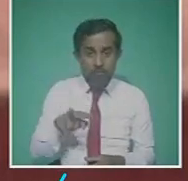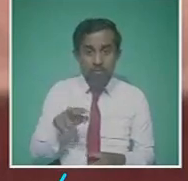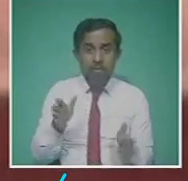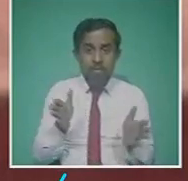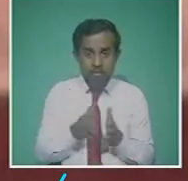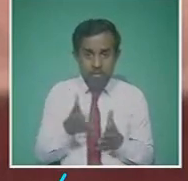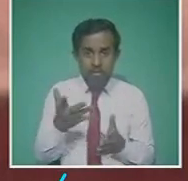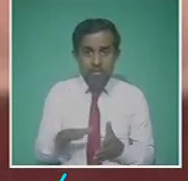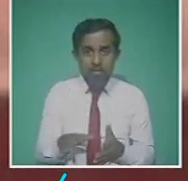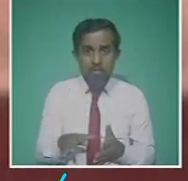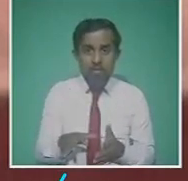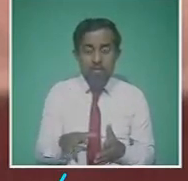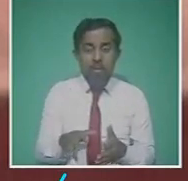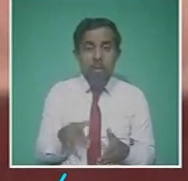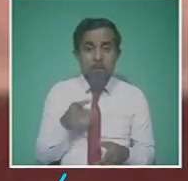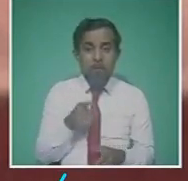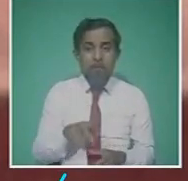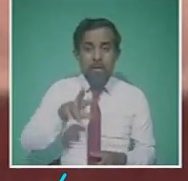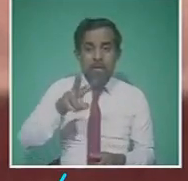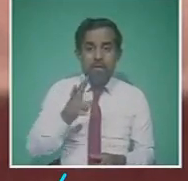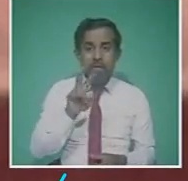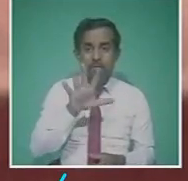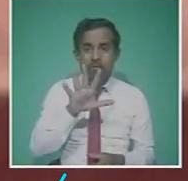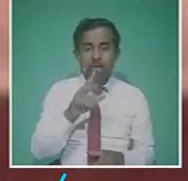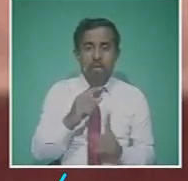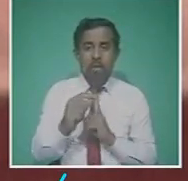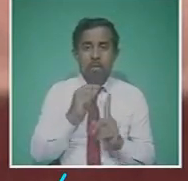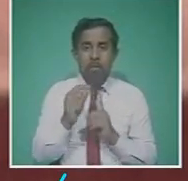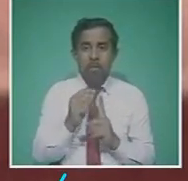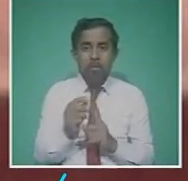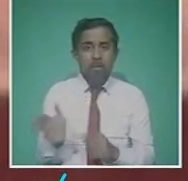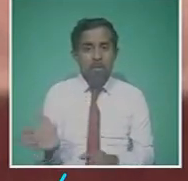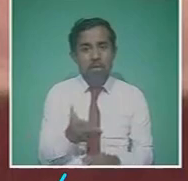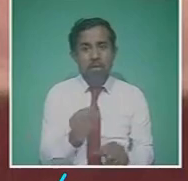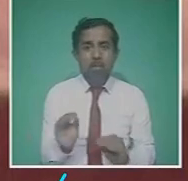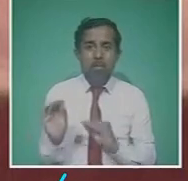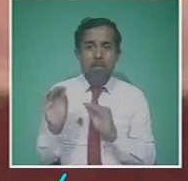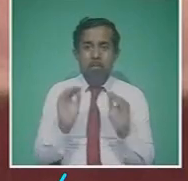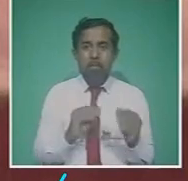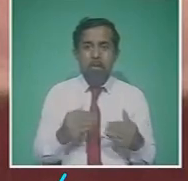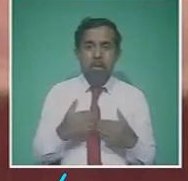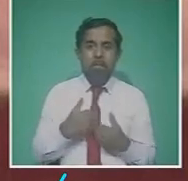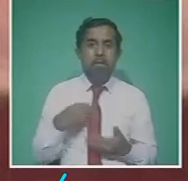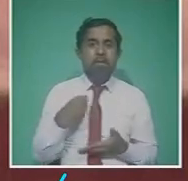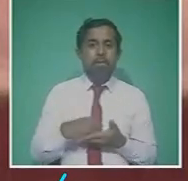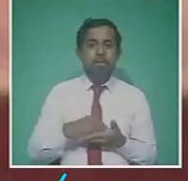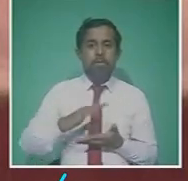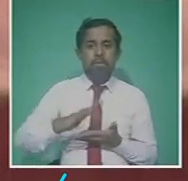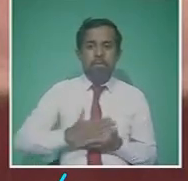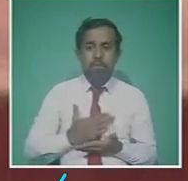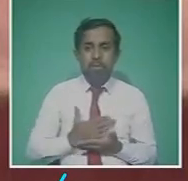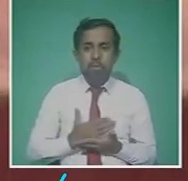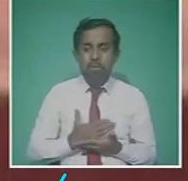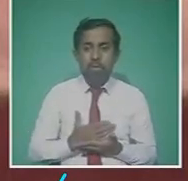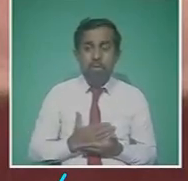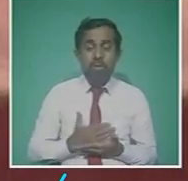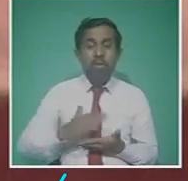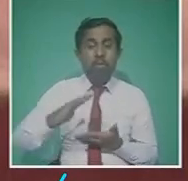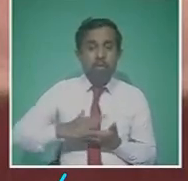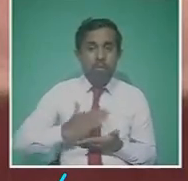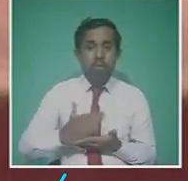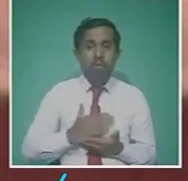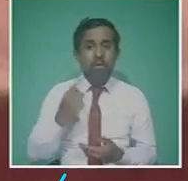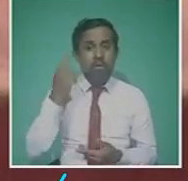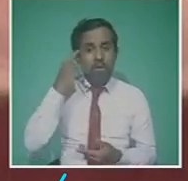තියාගෙන ආවා. මොකද මේ 225 පාර්ලිමේන්තුවට ගියාට පස්සේ අපි ගැන බලයි කියලා. එහෙම බලයි කියලා